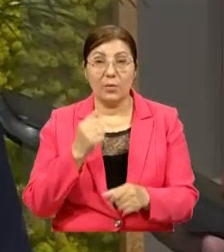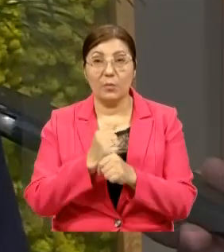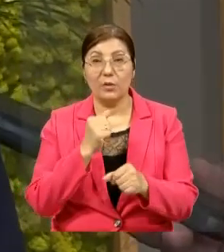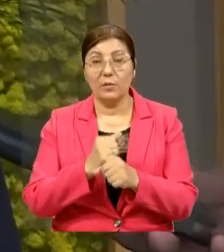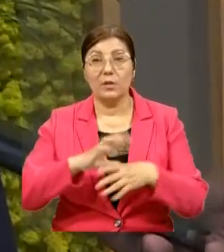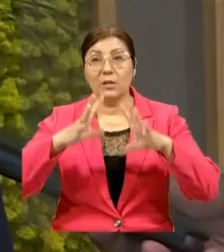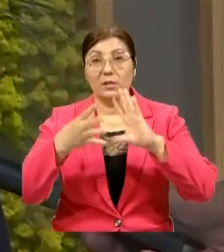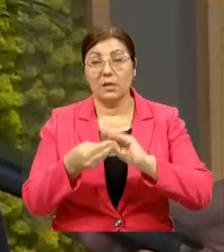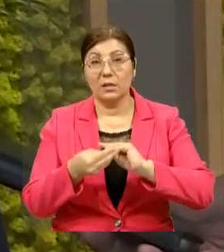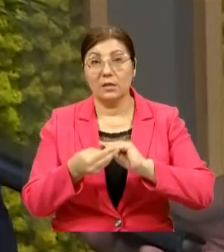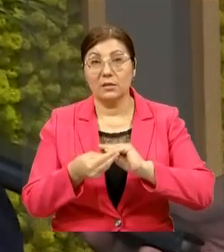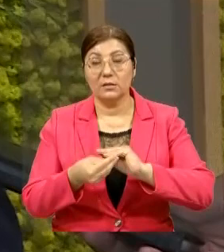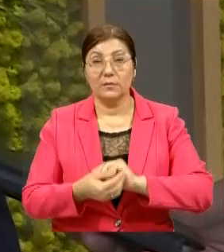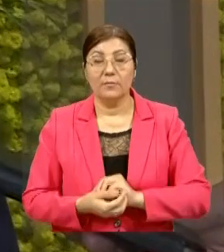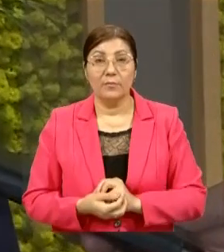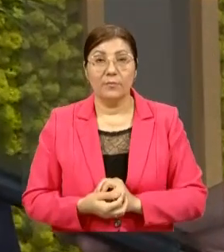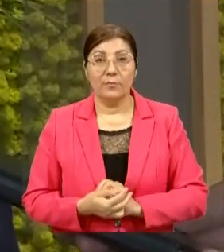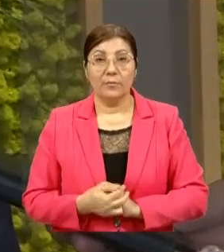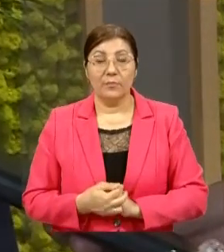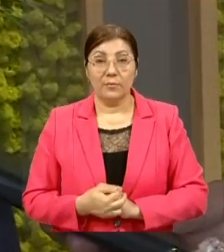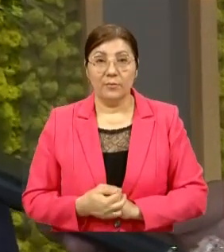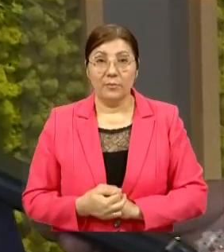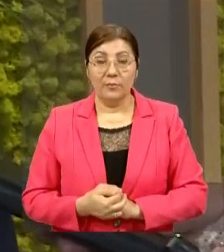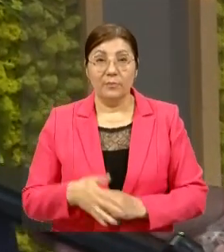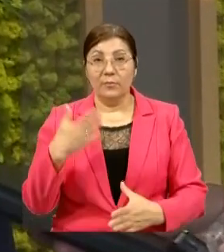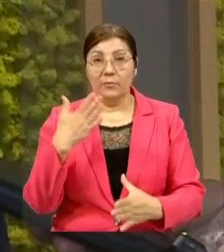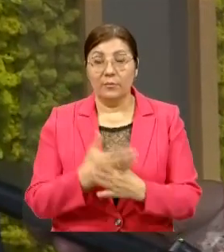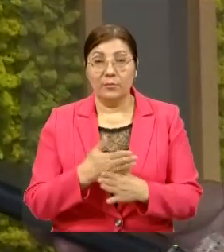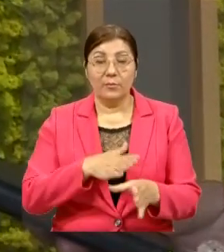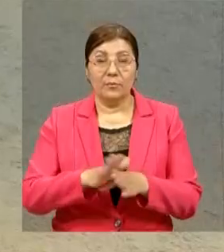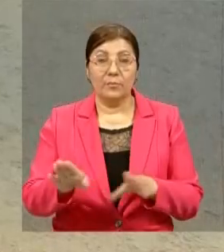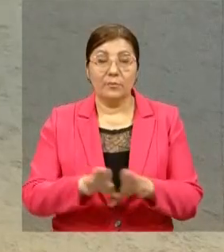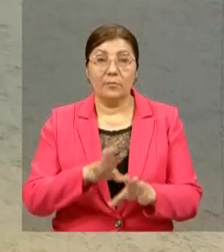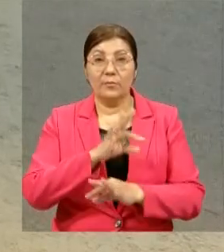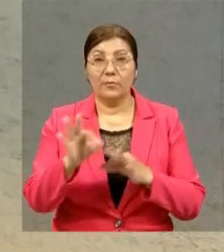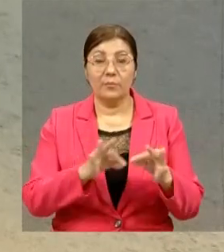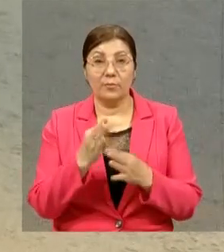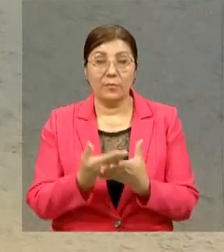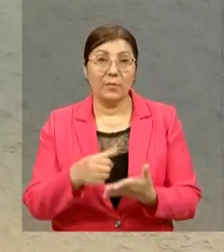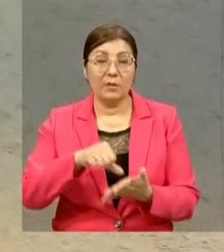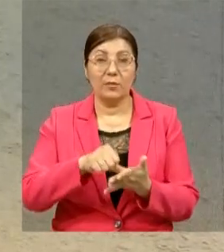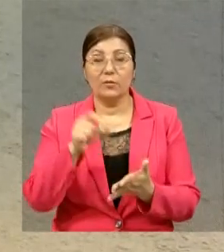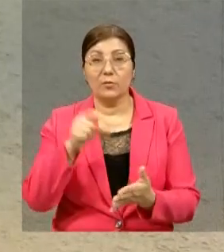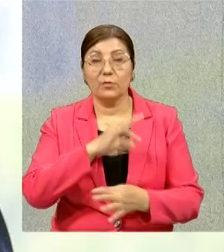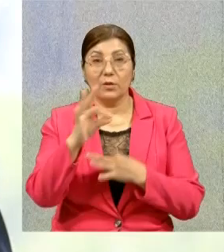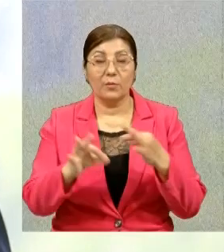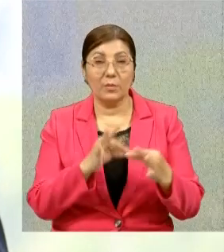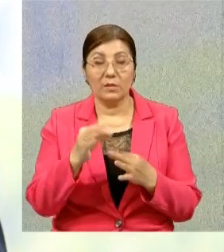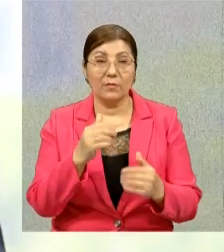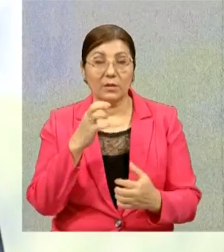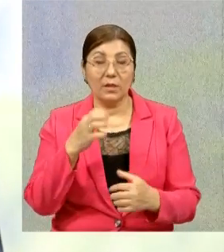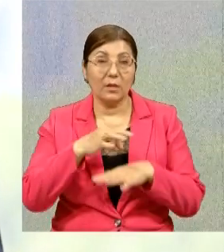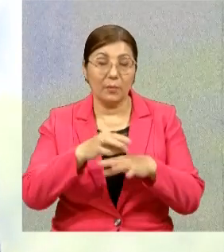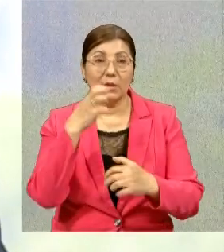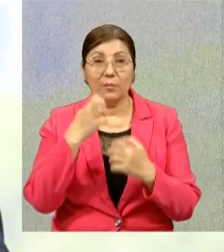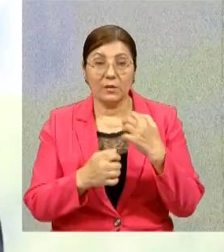анализ и в прямом смысле помогать реализовывать Этот проект с участниками проекта прошедший в среду амла